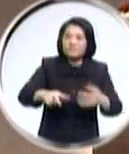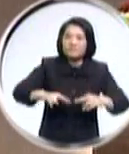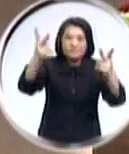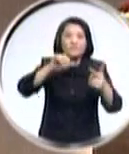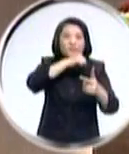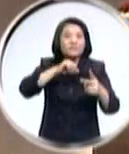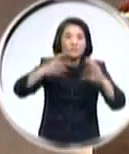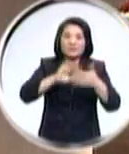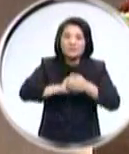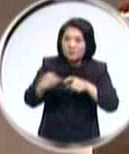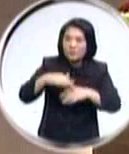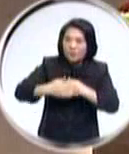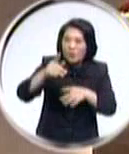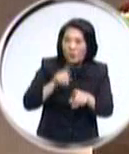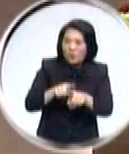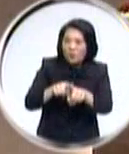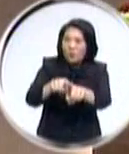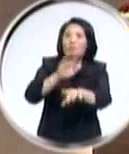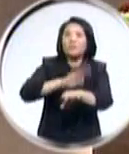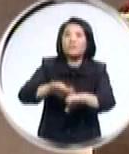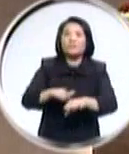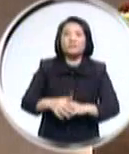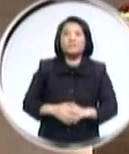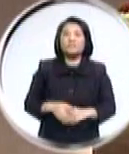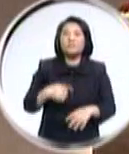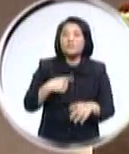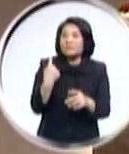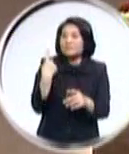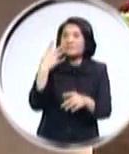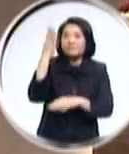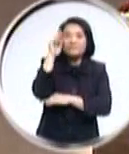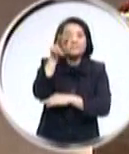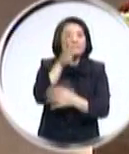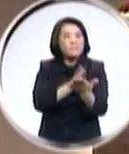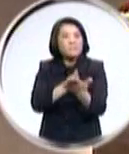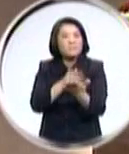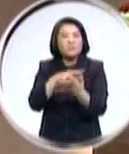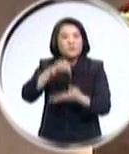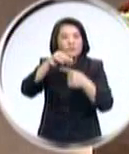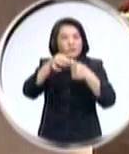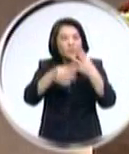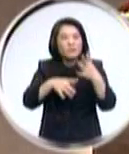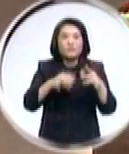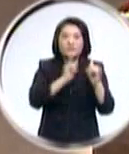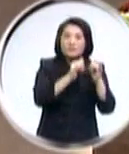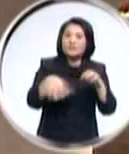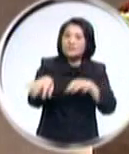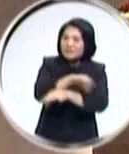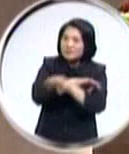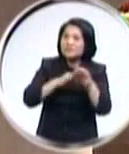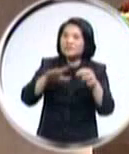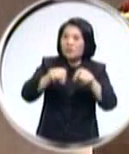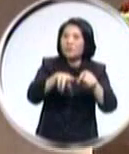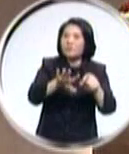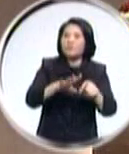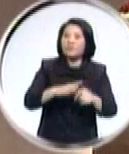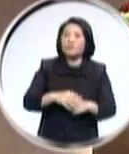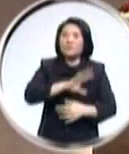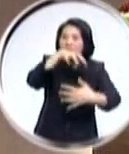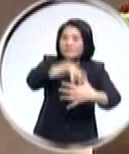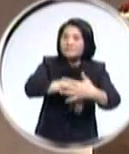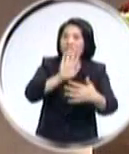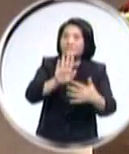发展的再造。我在这次发表会中提出一系列的社会经济的政策，包